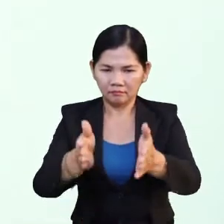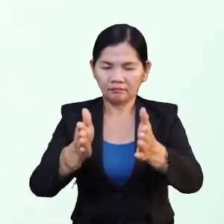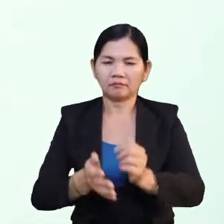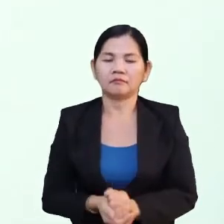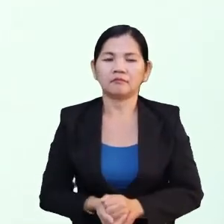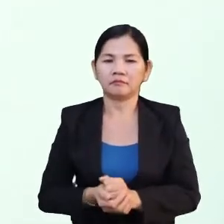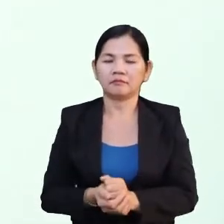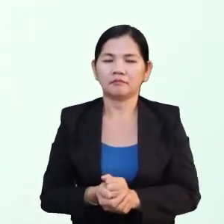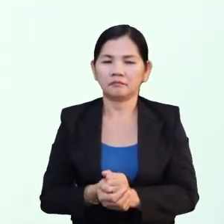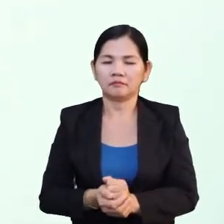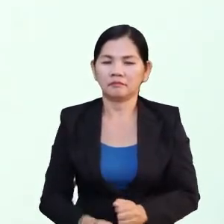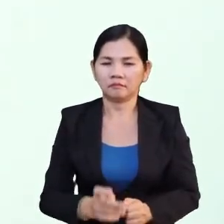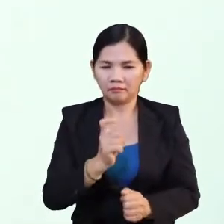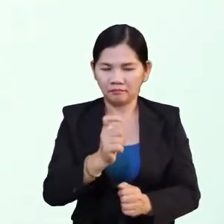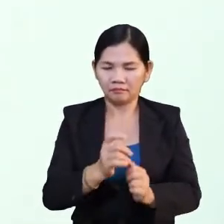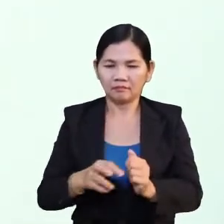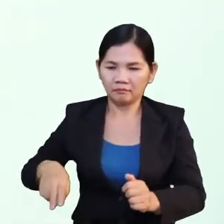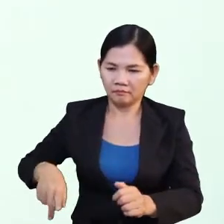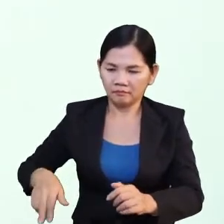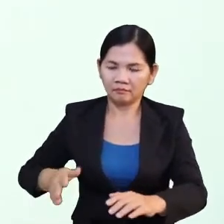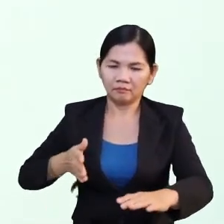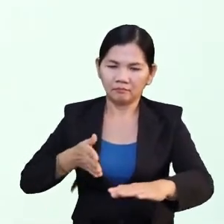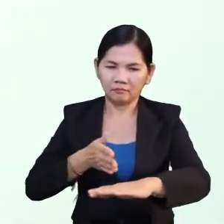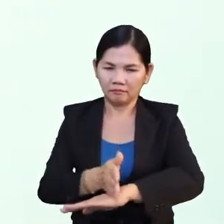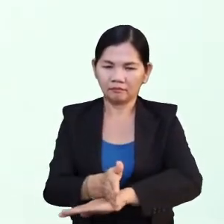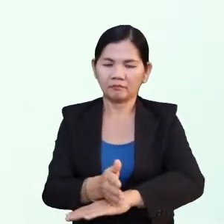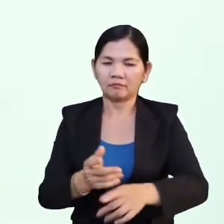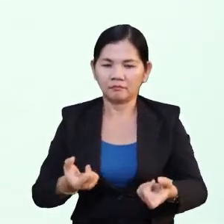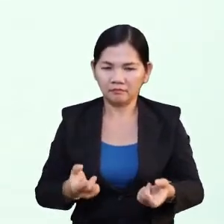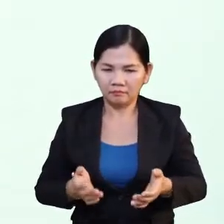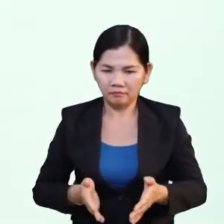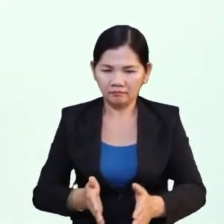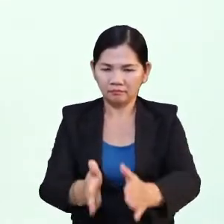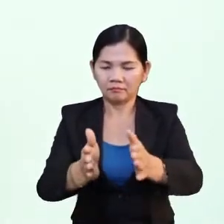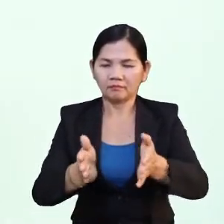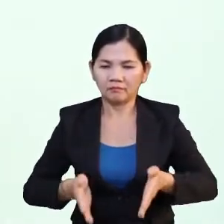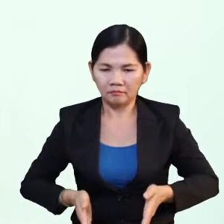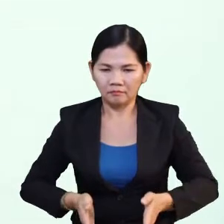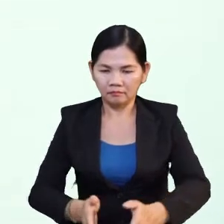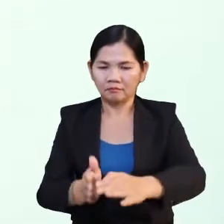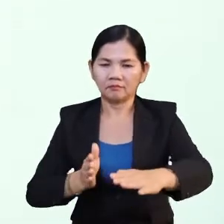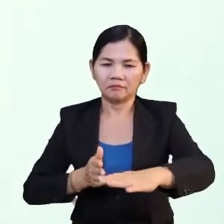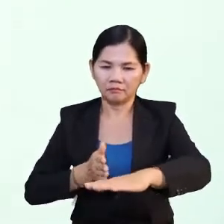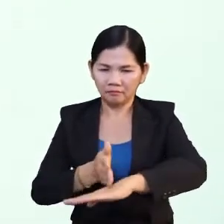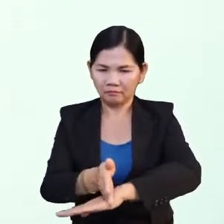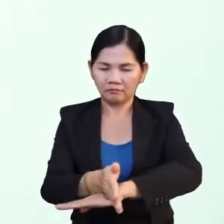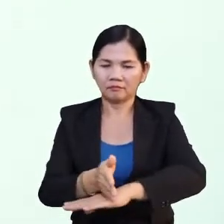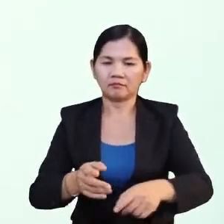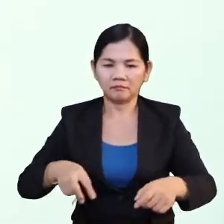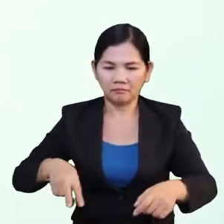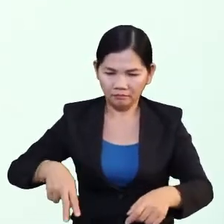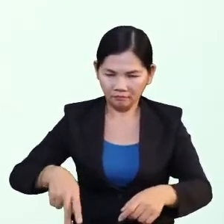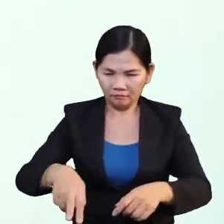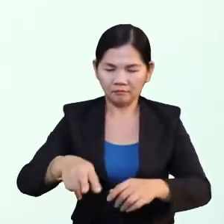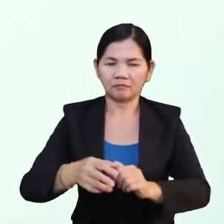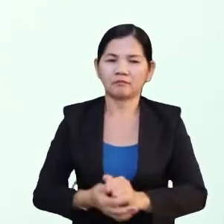ដើមខការដើរឆ្លងផ្លូវចាអរគុណកូនកូនអានឲ្យខ្លួនឯង